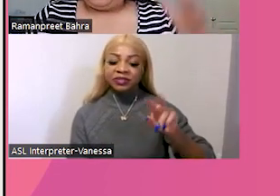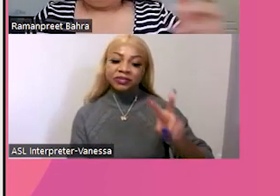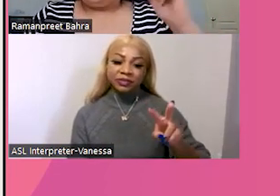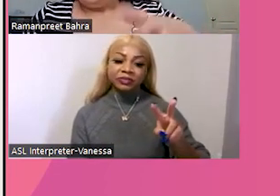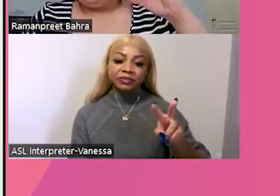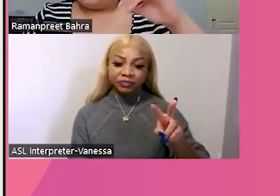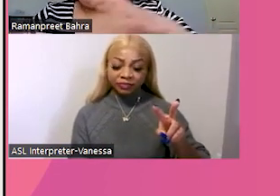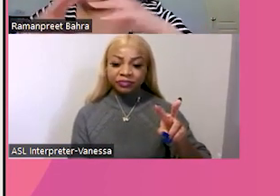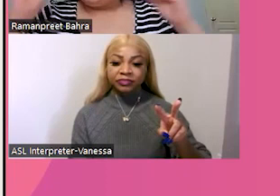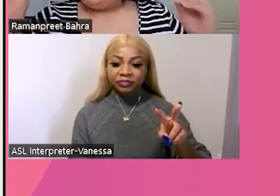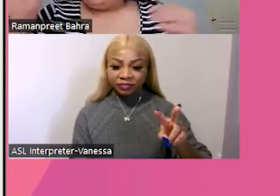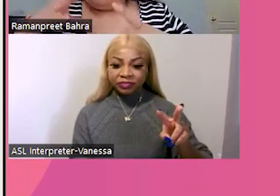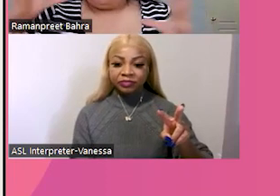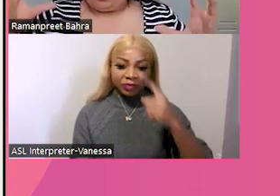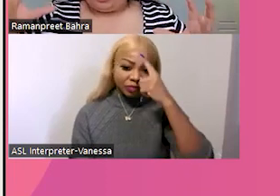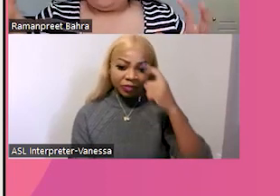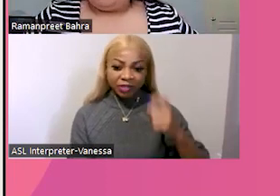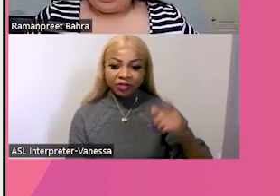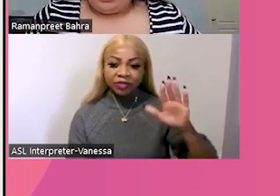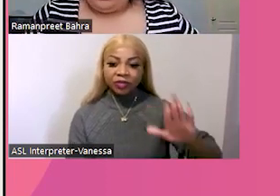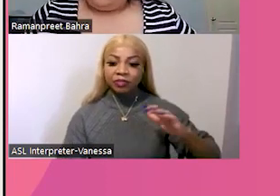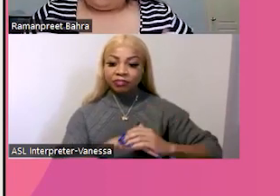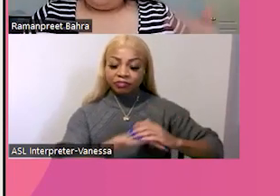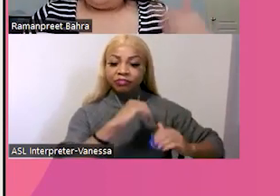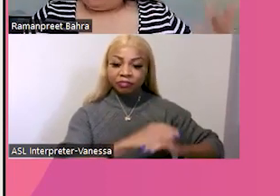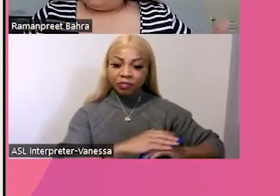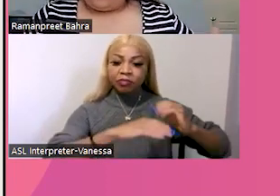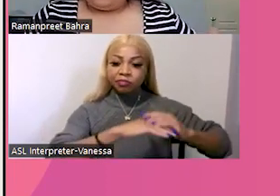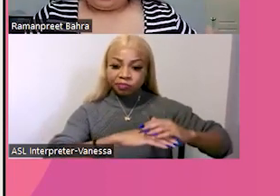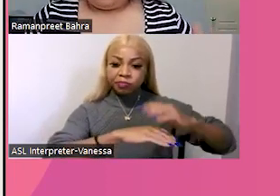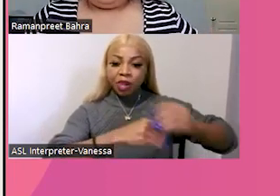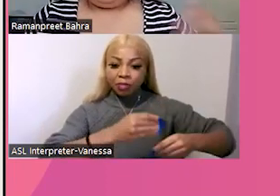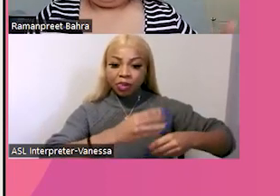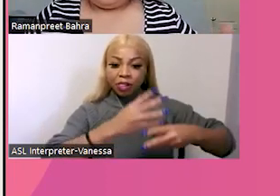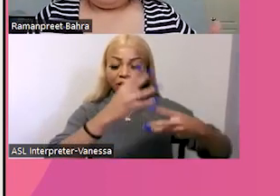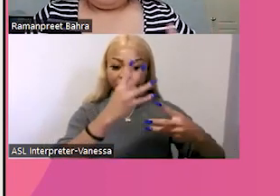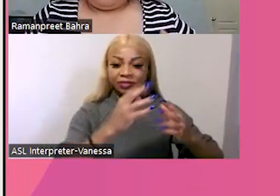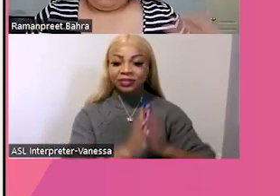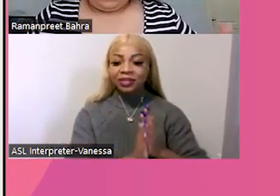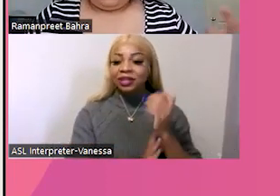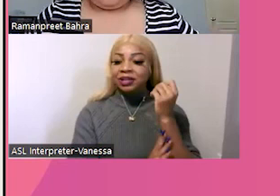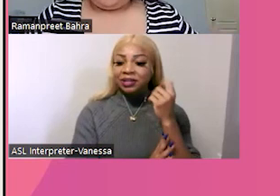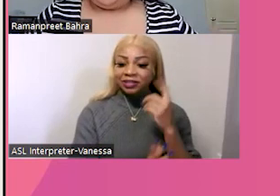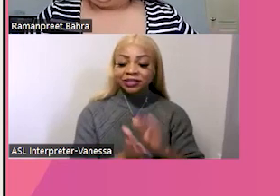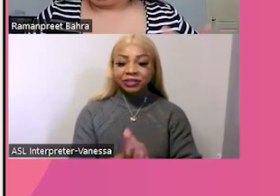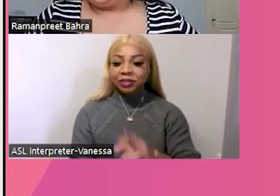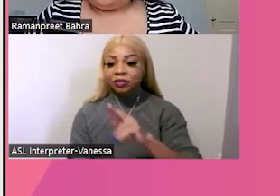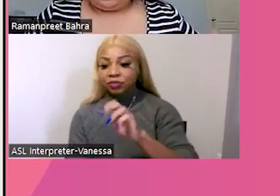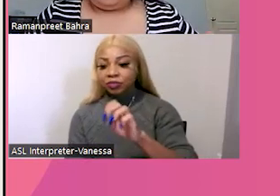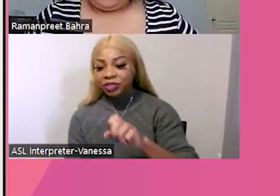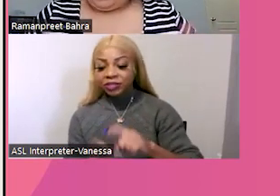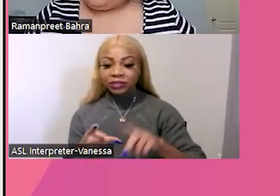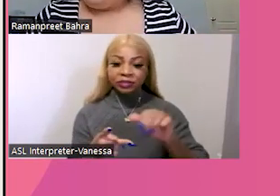encore un taux encore plus élevé donc de violence fondée sur le sexe par rapport à leurs homologues